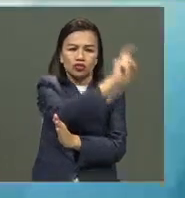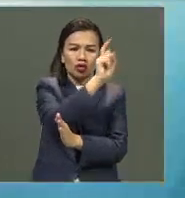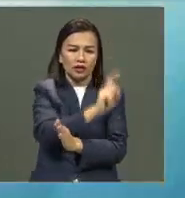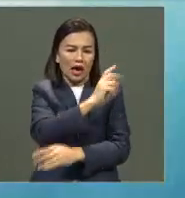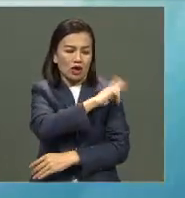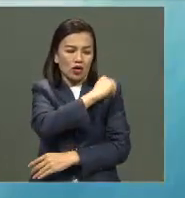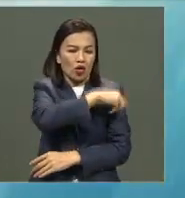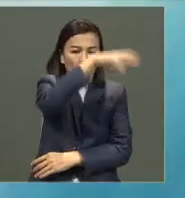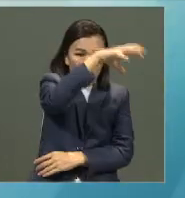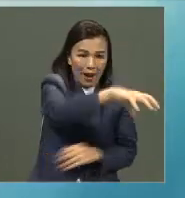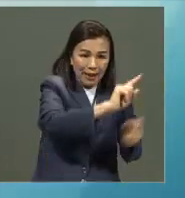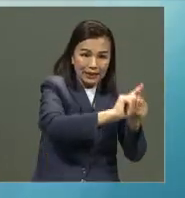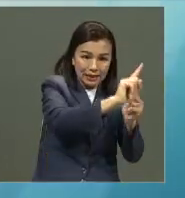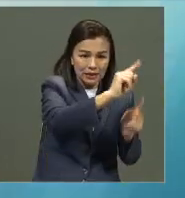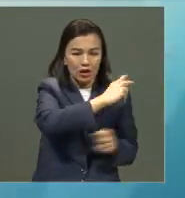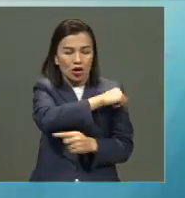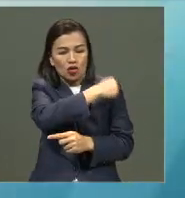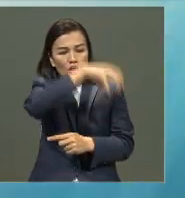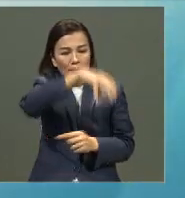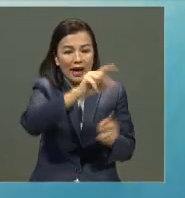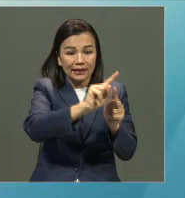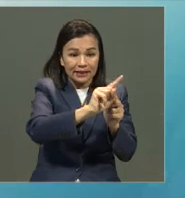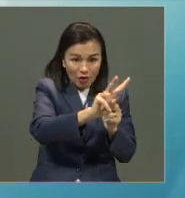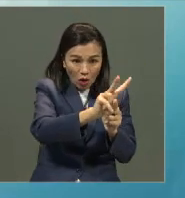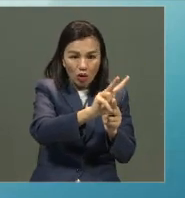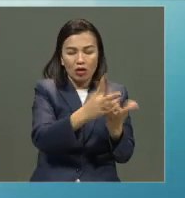อยู่ในการหาต้นทางแล้วมีน่าสงสัยเยอะแยะไปหมดทั้งโรงพยาบาลแห่งที่1โรงพยาบาลแห่งที่ 2